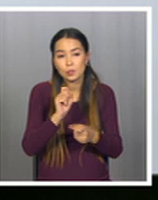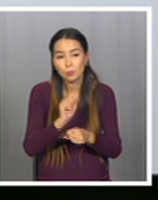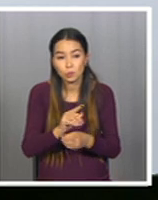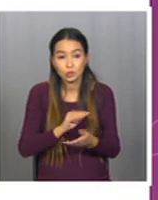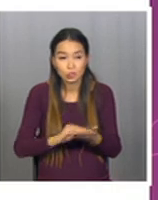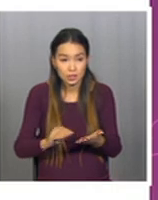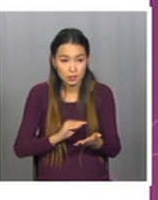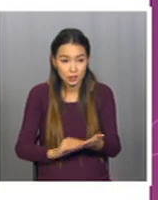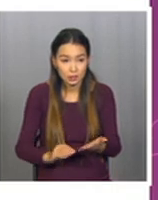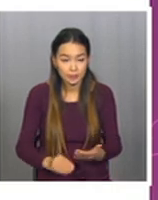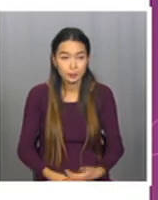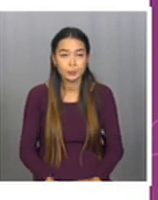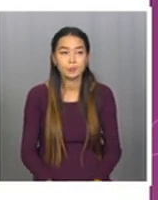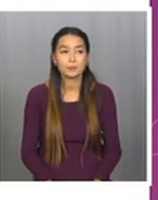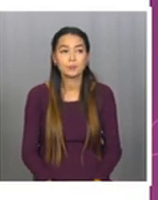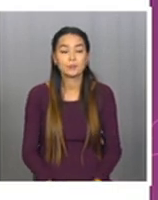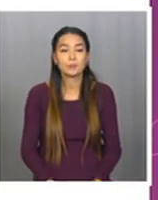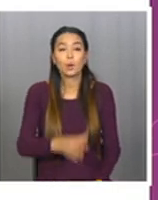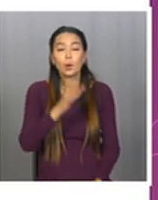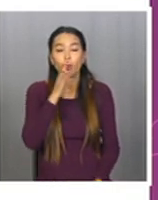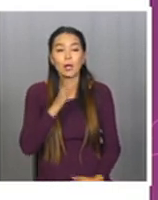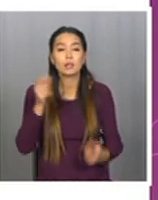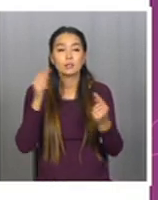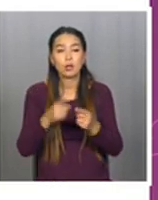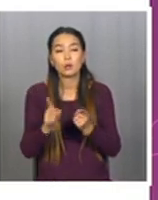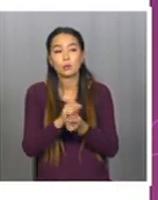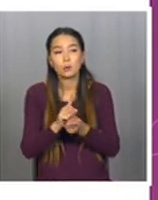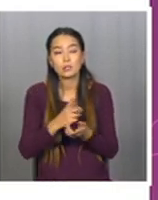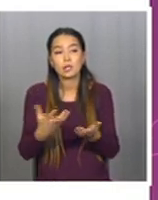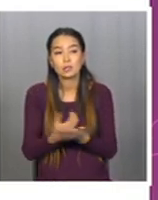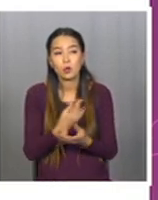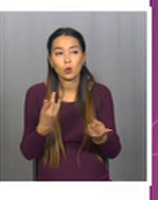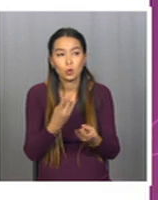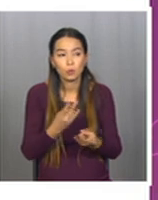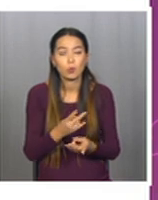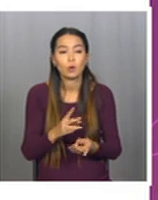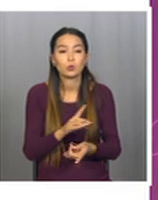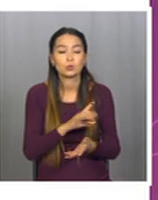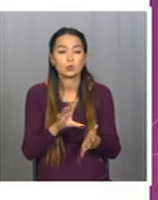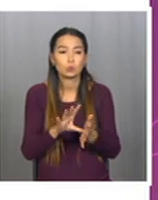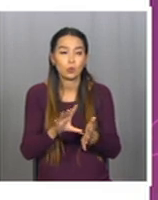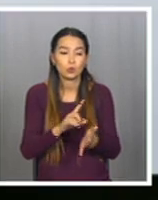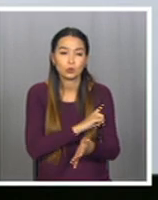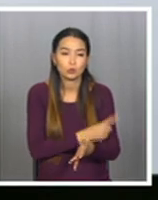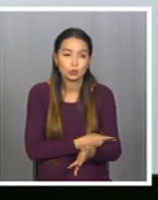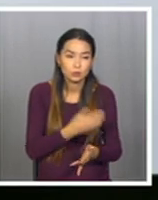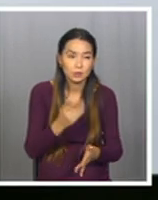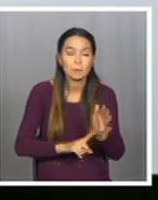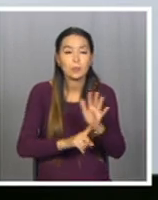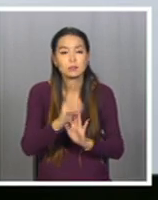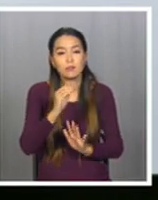күші уақытқа тәуелді өзгереді. Табуымыз керек тоқ күшінің әсерлік мәнін, бастапқы фазасын